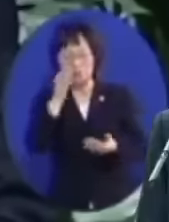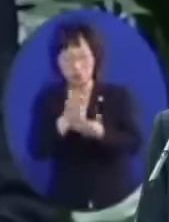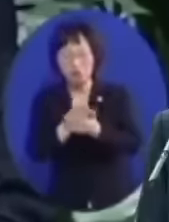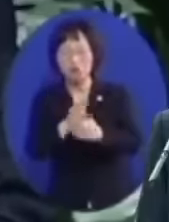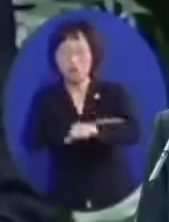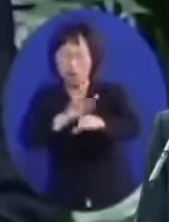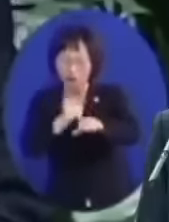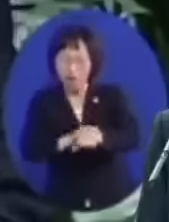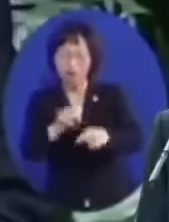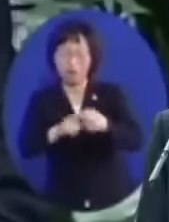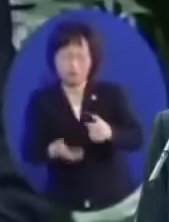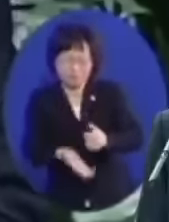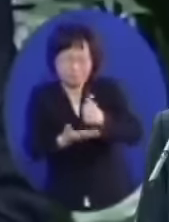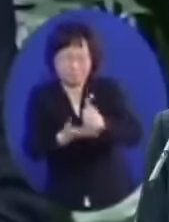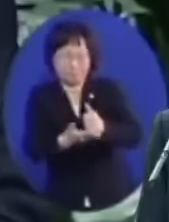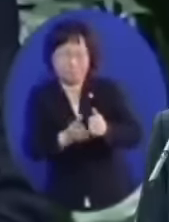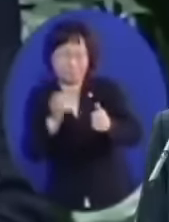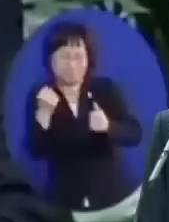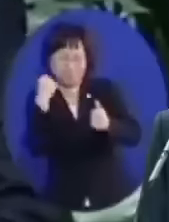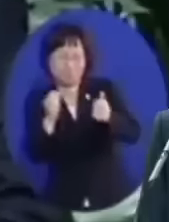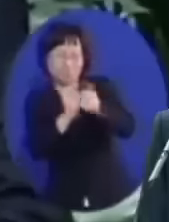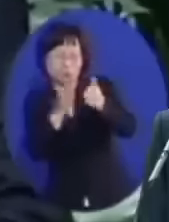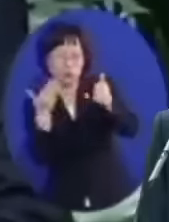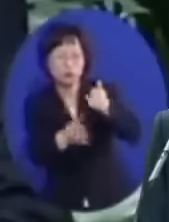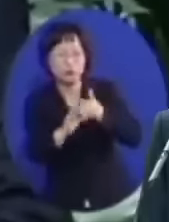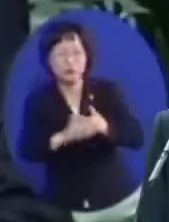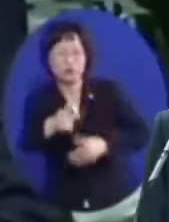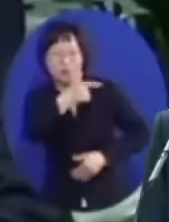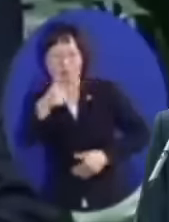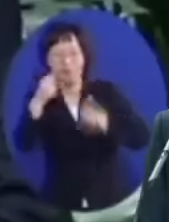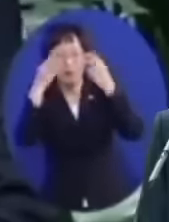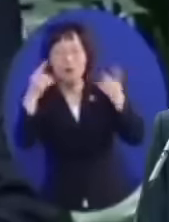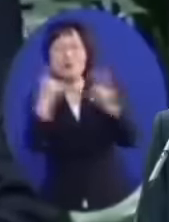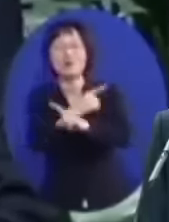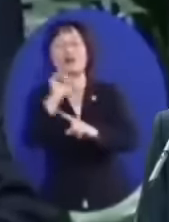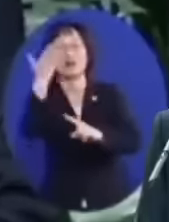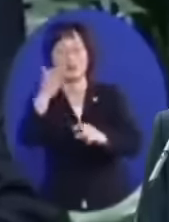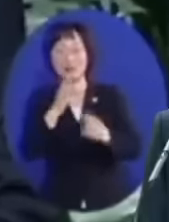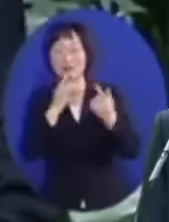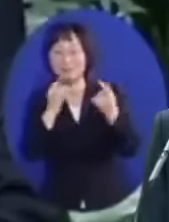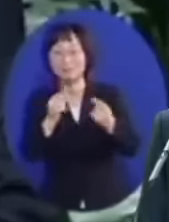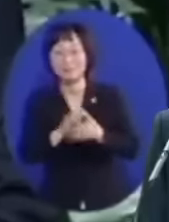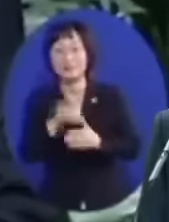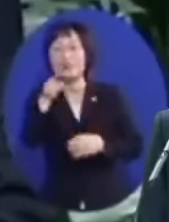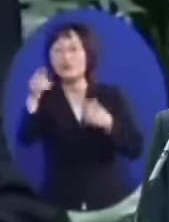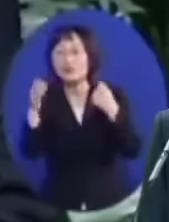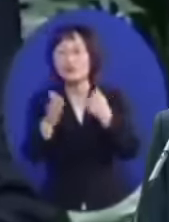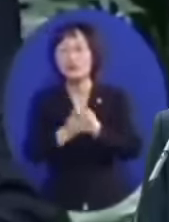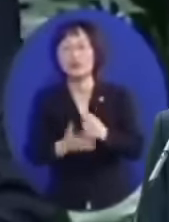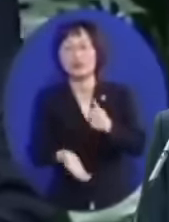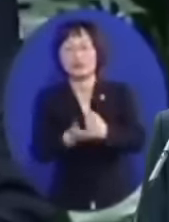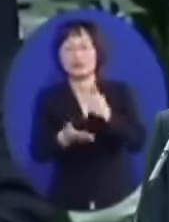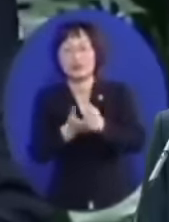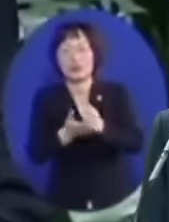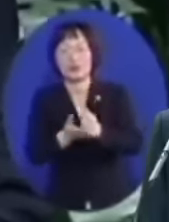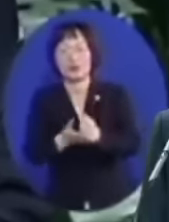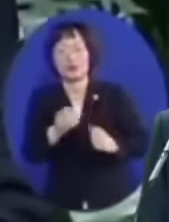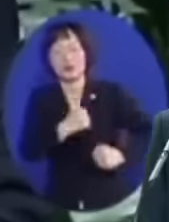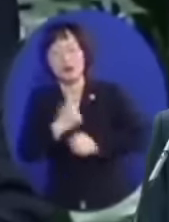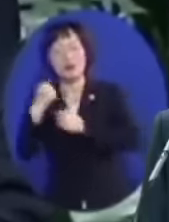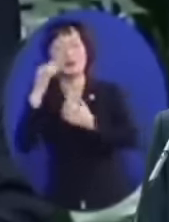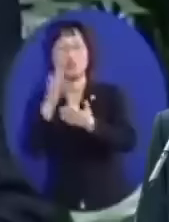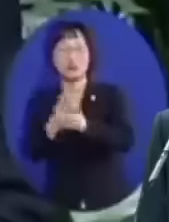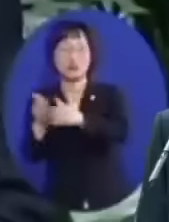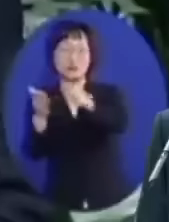긍정해주고 칭찬해주면 굉장한 새로운 변화가 다가오게 되는 것입니다. 그러므로 칭찬하기를 게을리하지 말아야